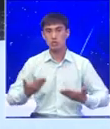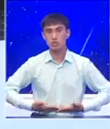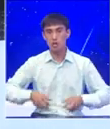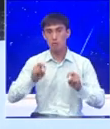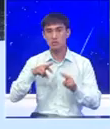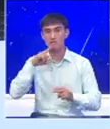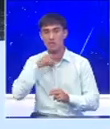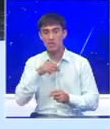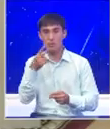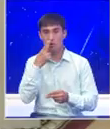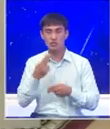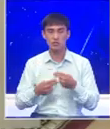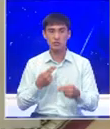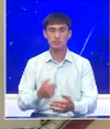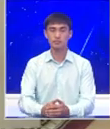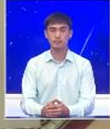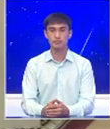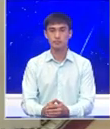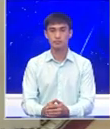вредных привычек.